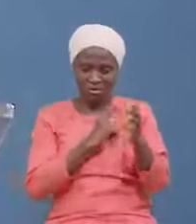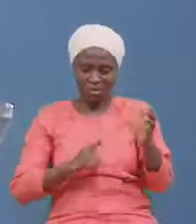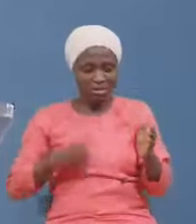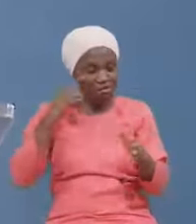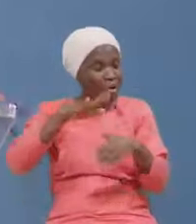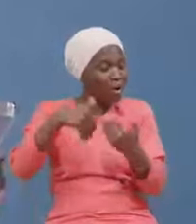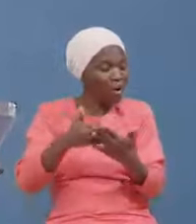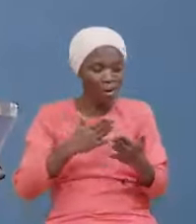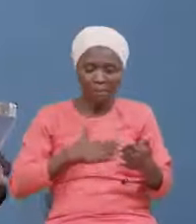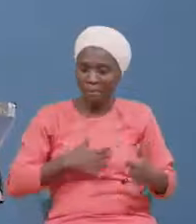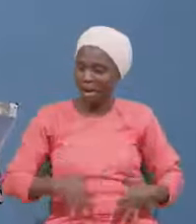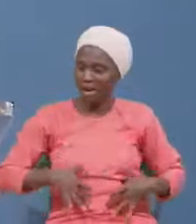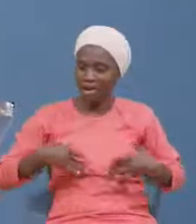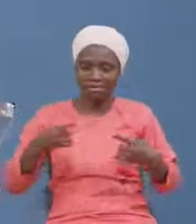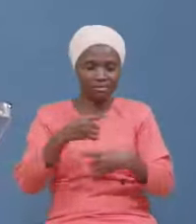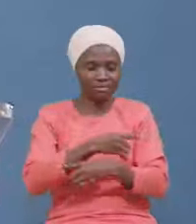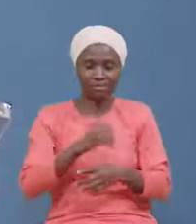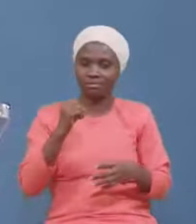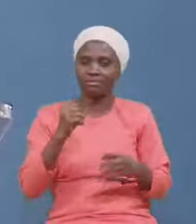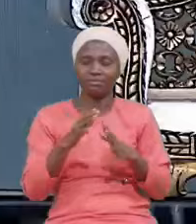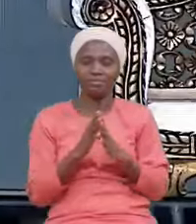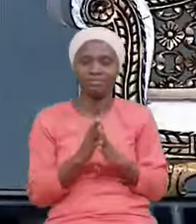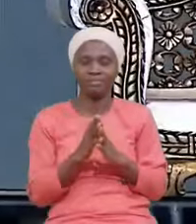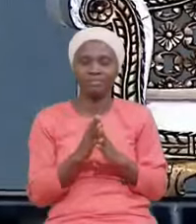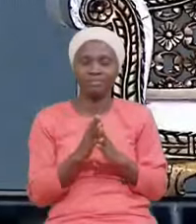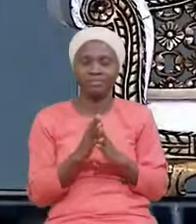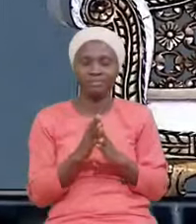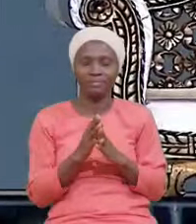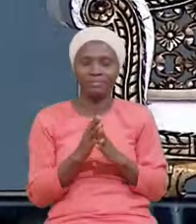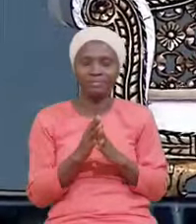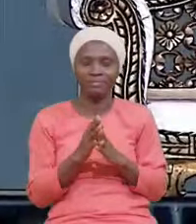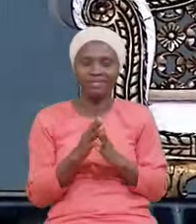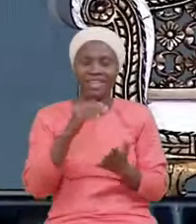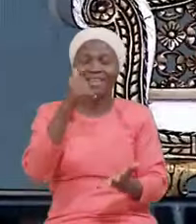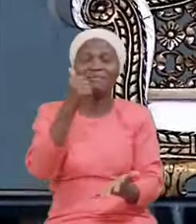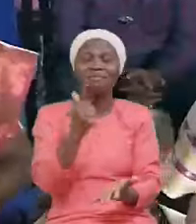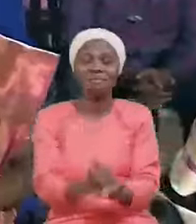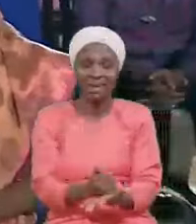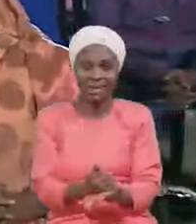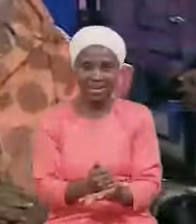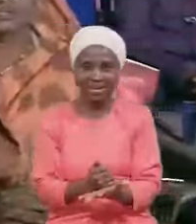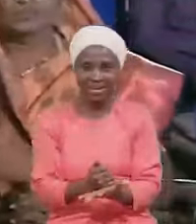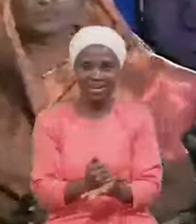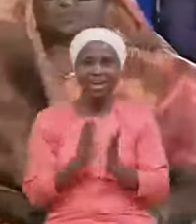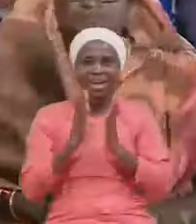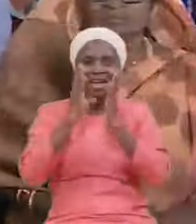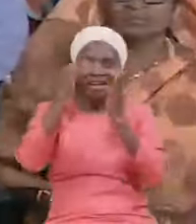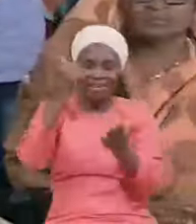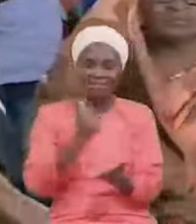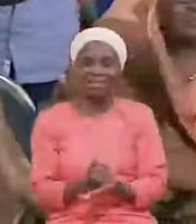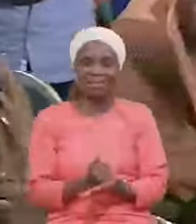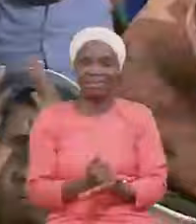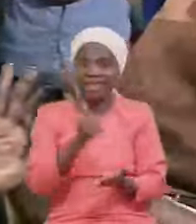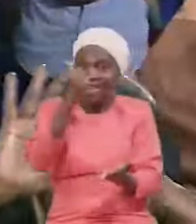rest of my life. నా జీవితములో మిగిలిన కాలమును ప్రభువు నేను వెంబడిస్తాను. Amen. Amen. Amen means so